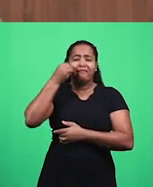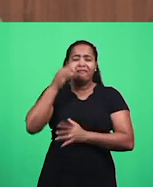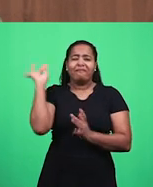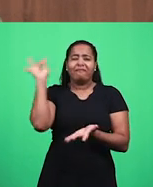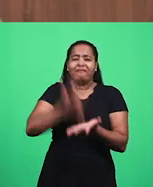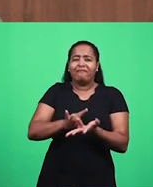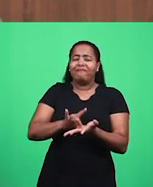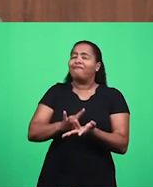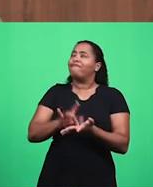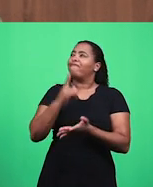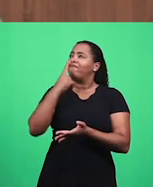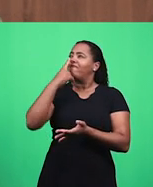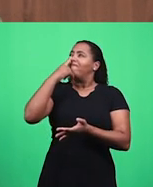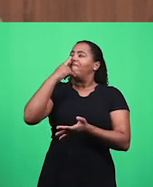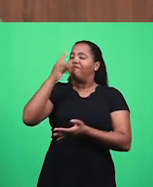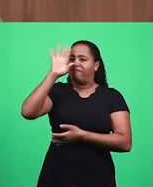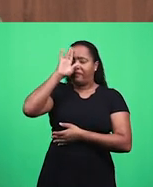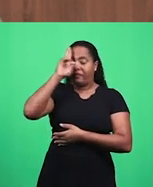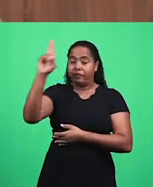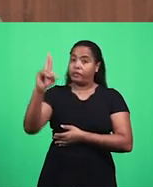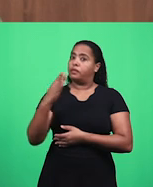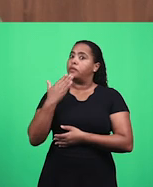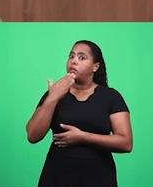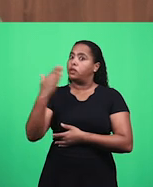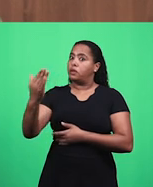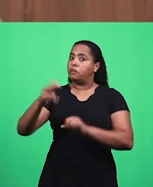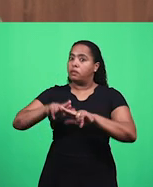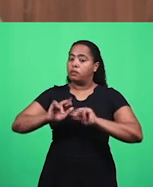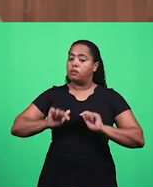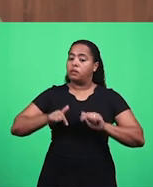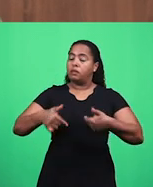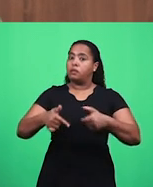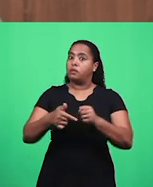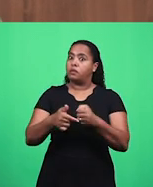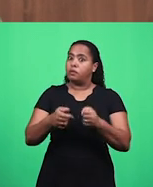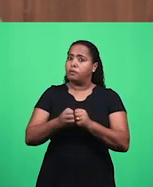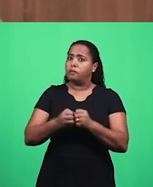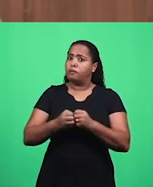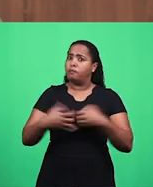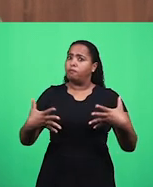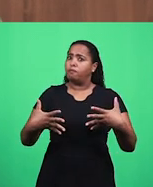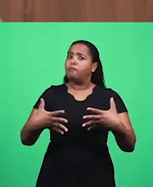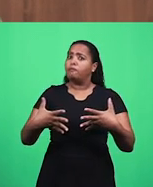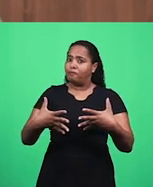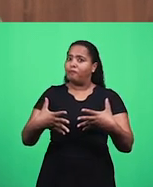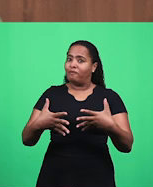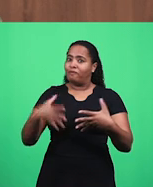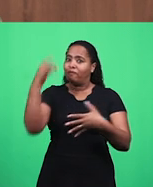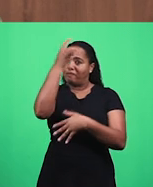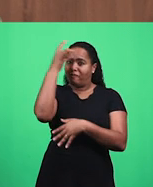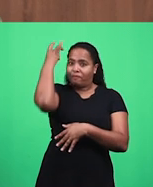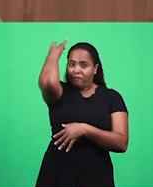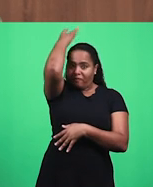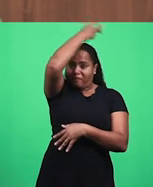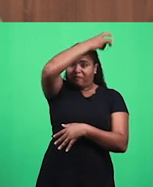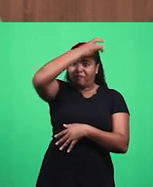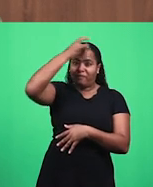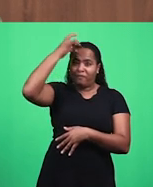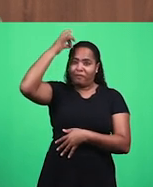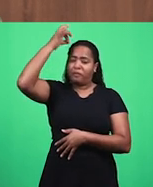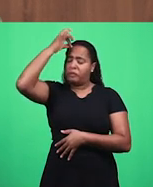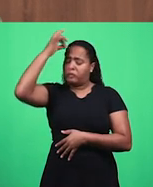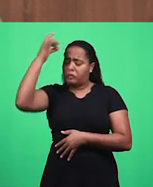которые желают опыта реального с Тобой, настоящего переживания, мы просим Тебя о чудном действии Духа